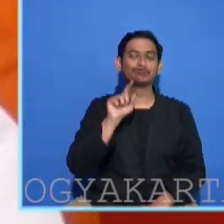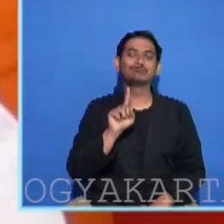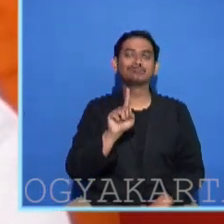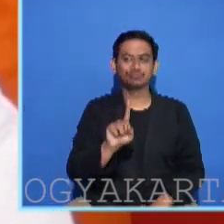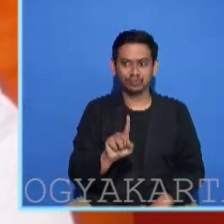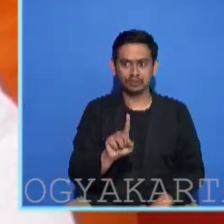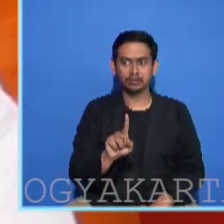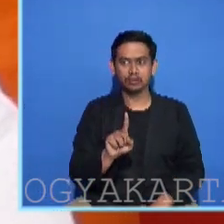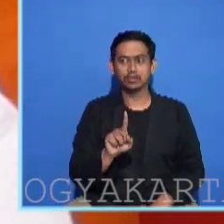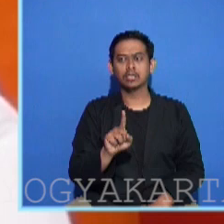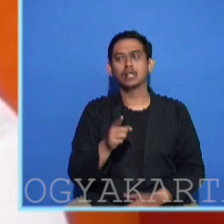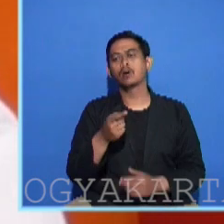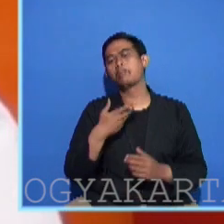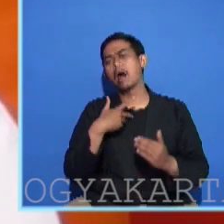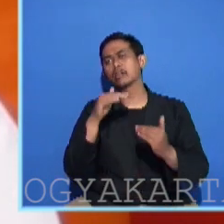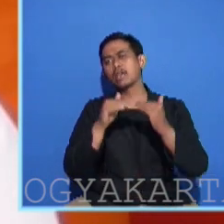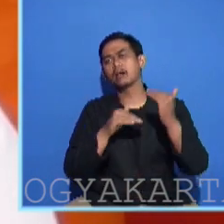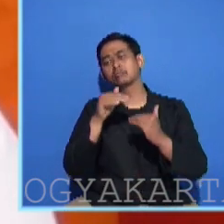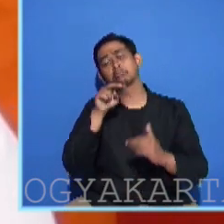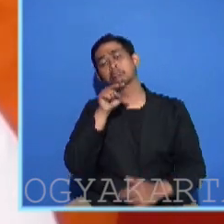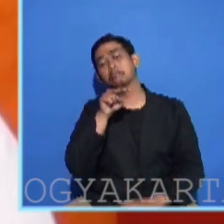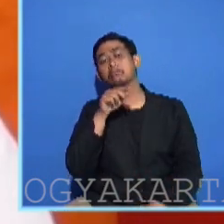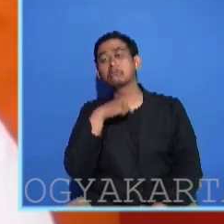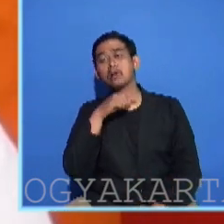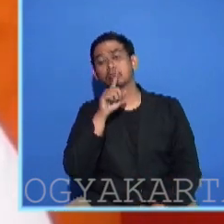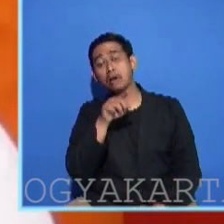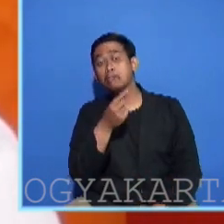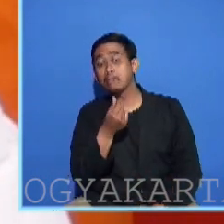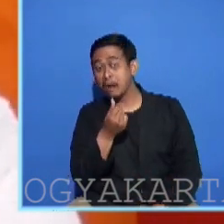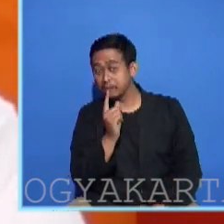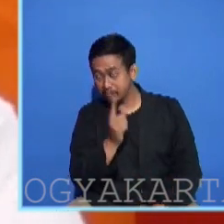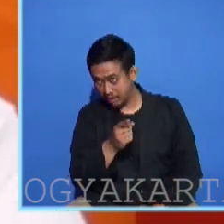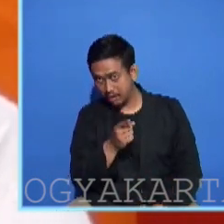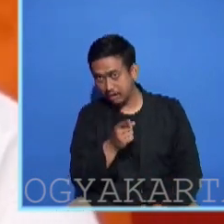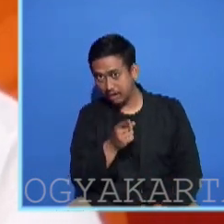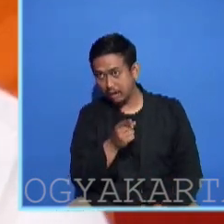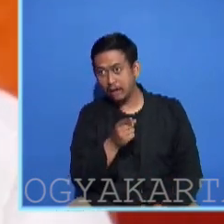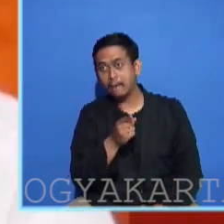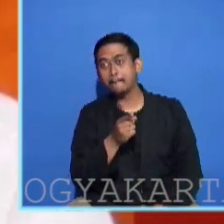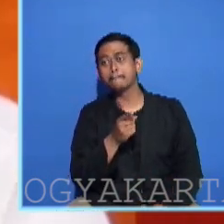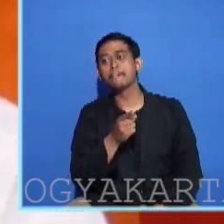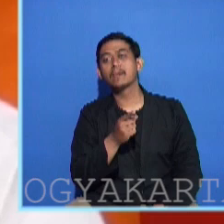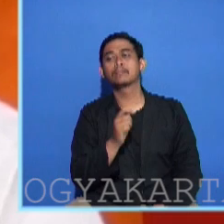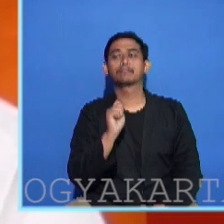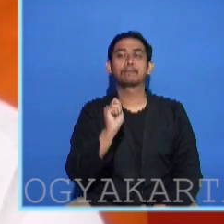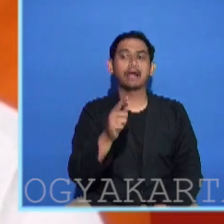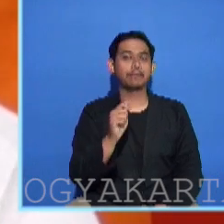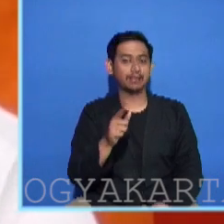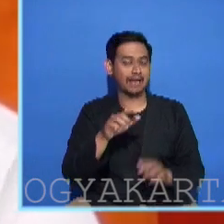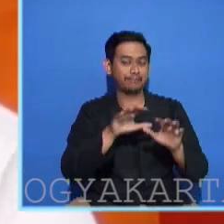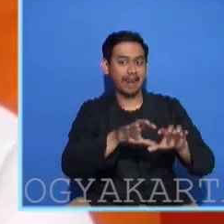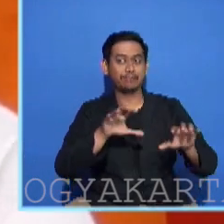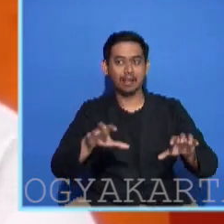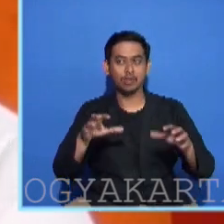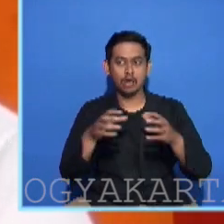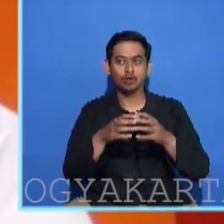mencoba menawarkan dulu uang pinjaman atau dibelikan barang sebagai salah satu